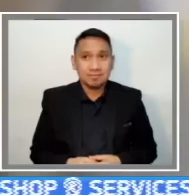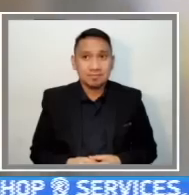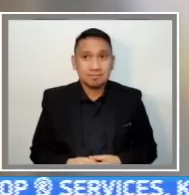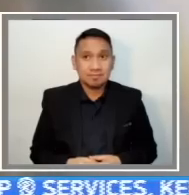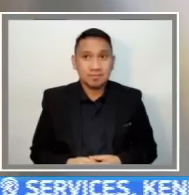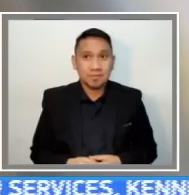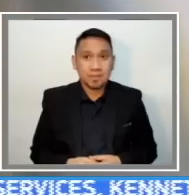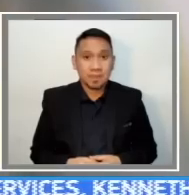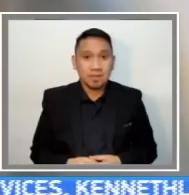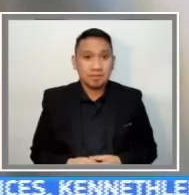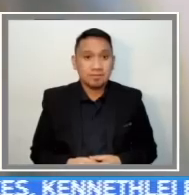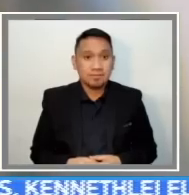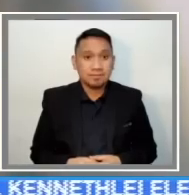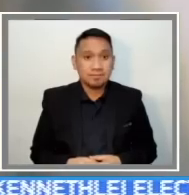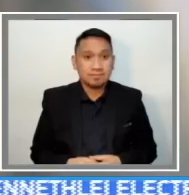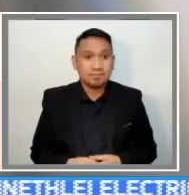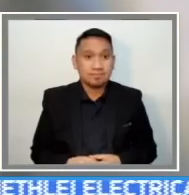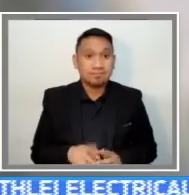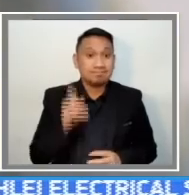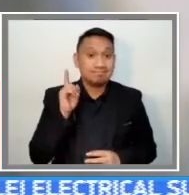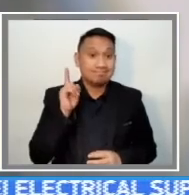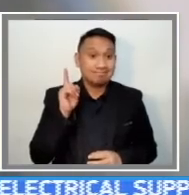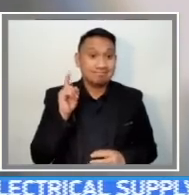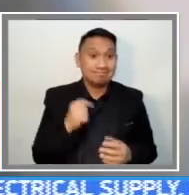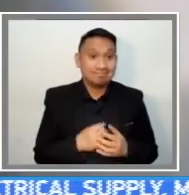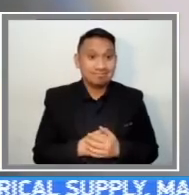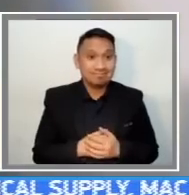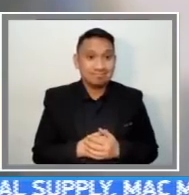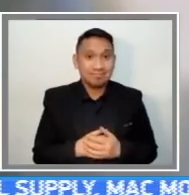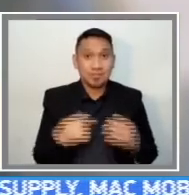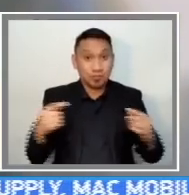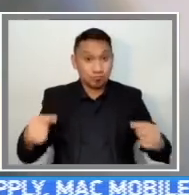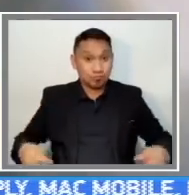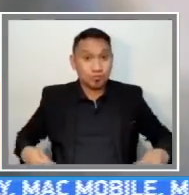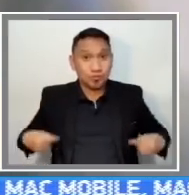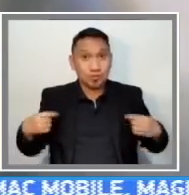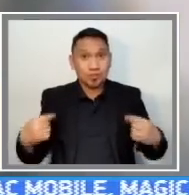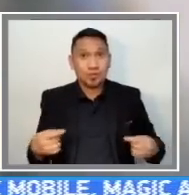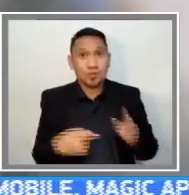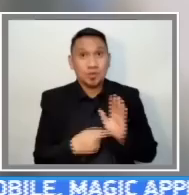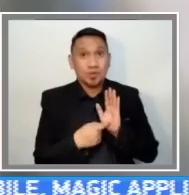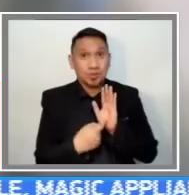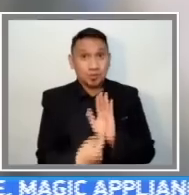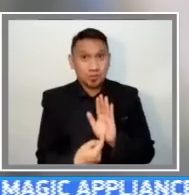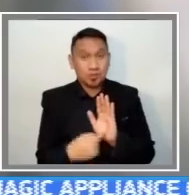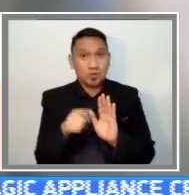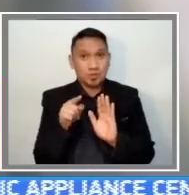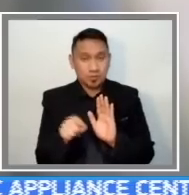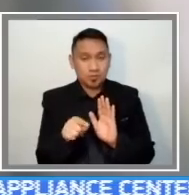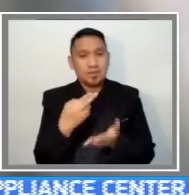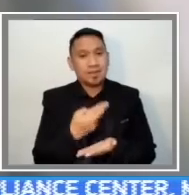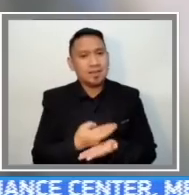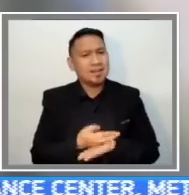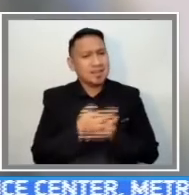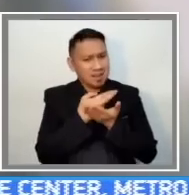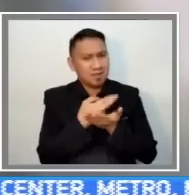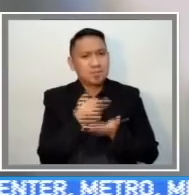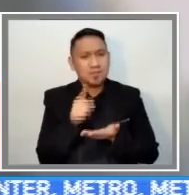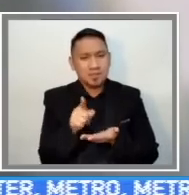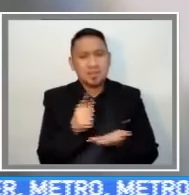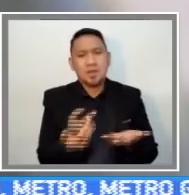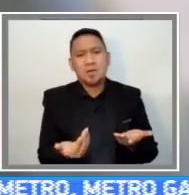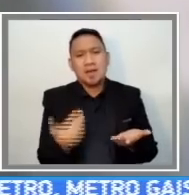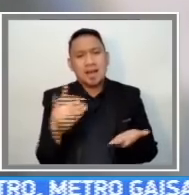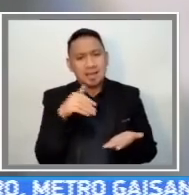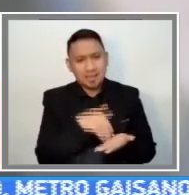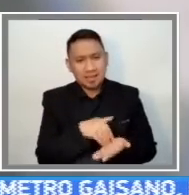Out of the wheelchair na si Marvel actor Jeremy Renner. Ipinasilip ni Jeremy sa Twitter ang kanya rehab kung saan nag-aaral muli siyang maglakad